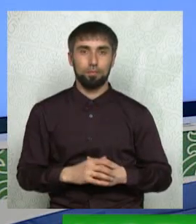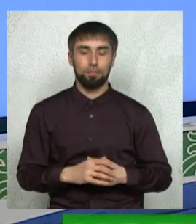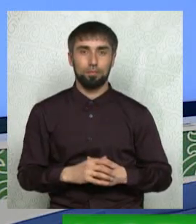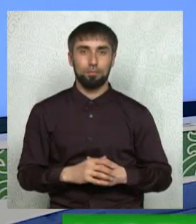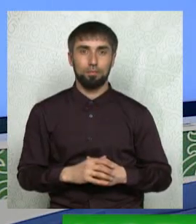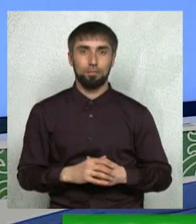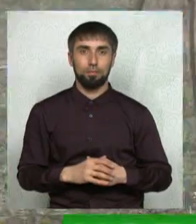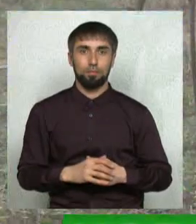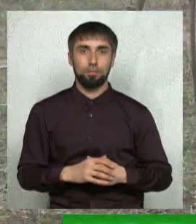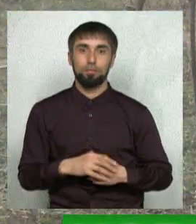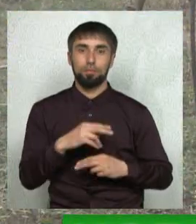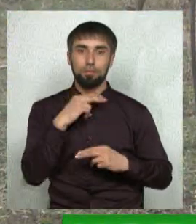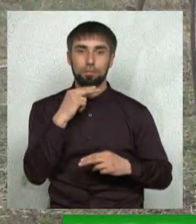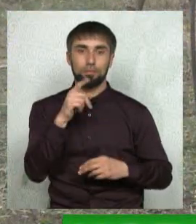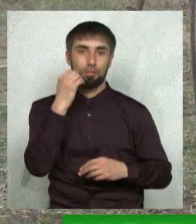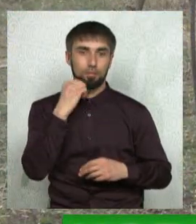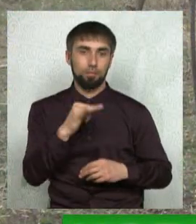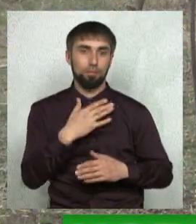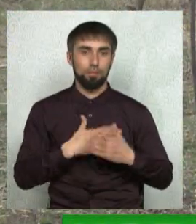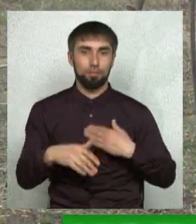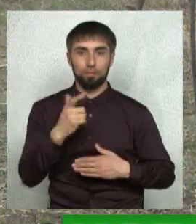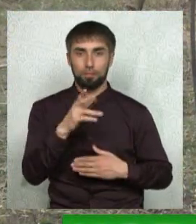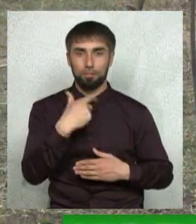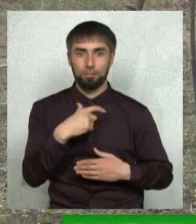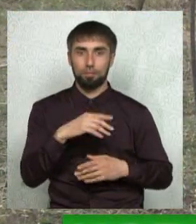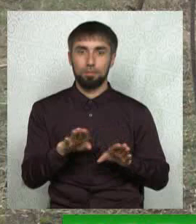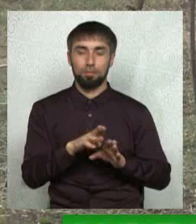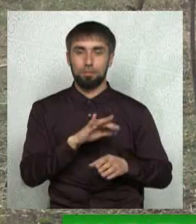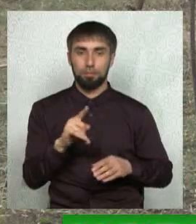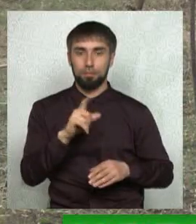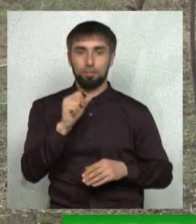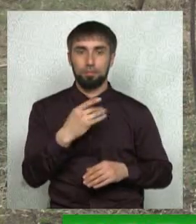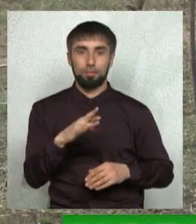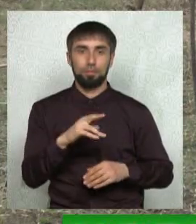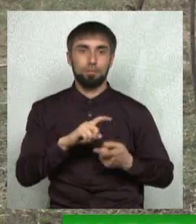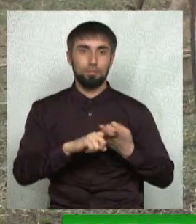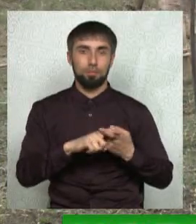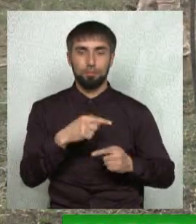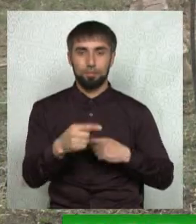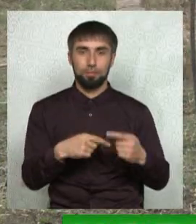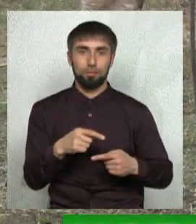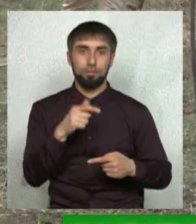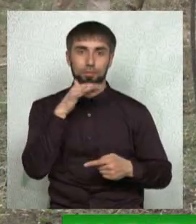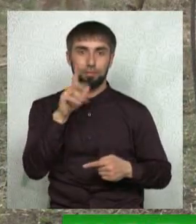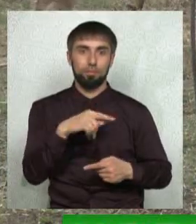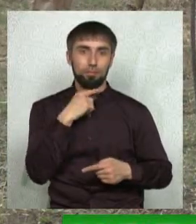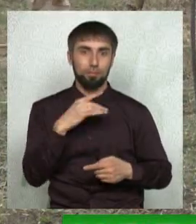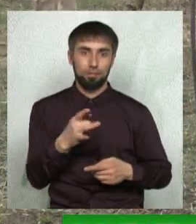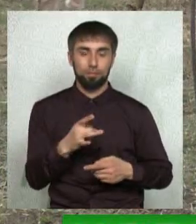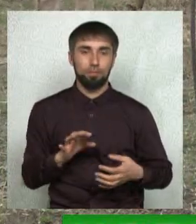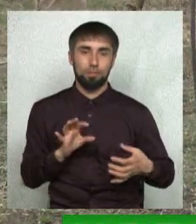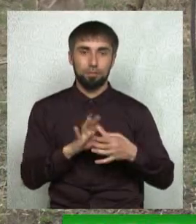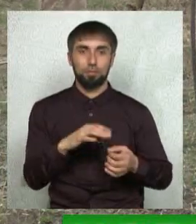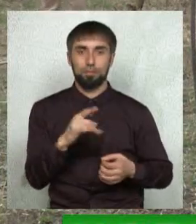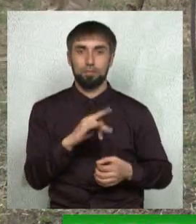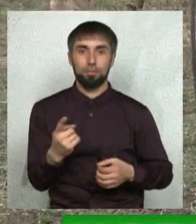Боковой. Внимание к пожилым и в радость к себе. Таков девиз всероссийской акции «Связь поколений», к которой наша республика присоединилась одной